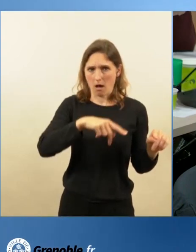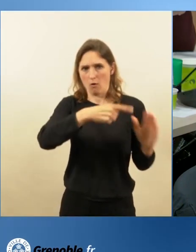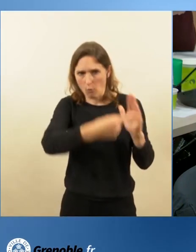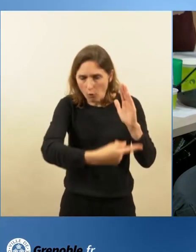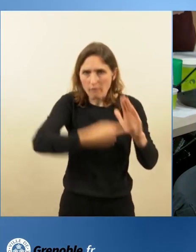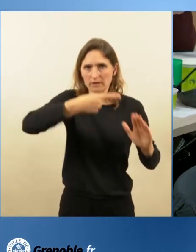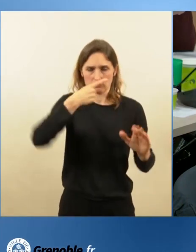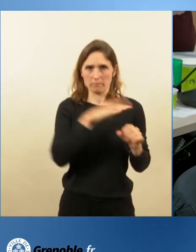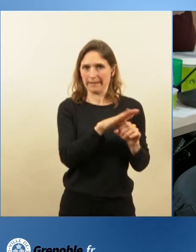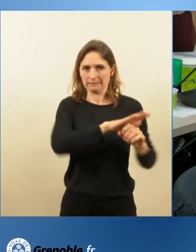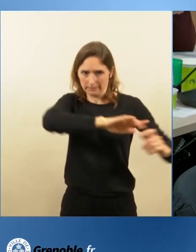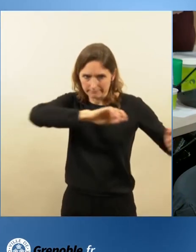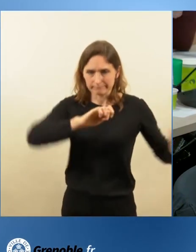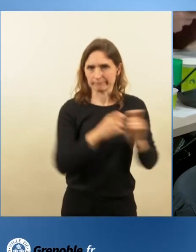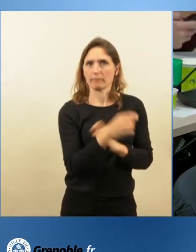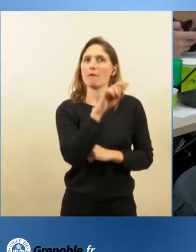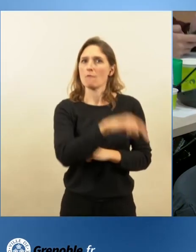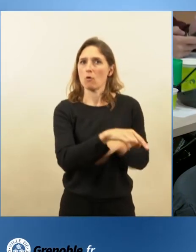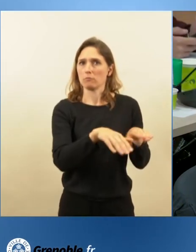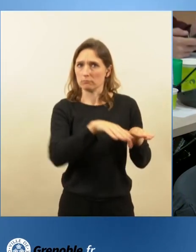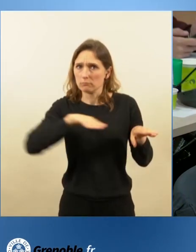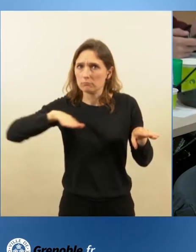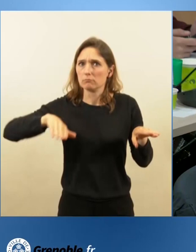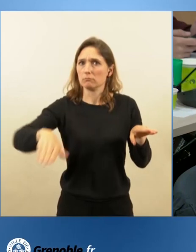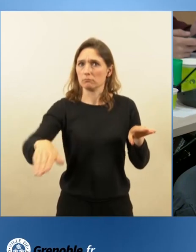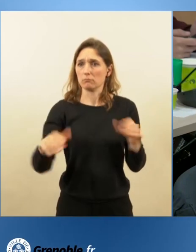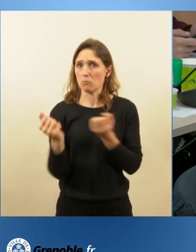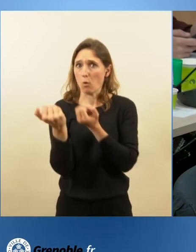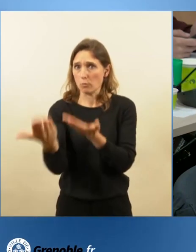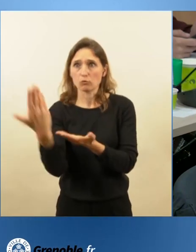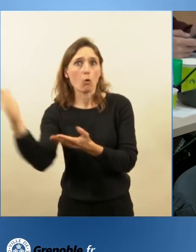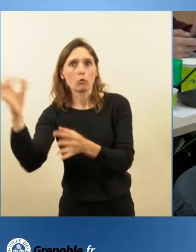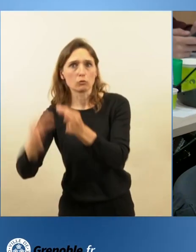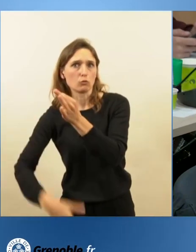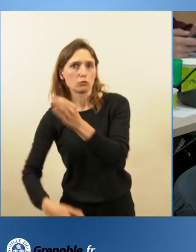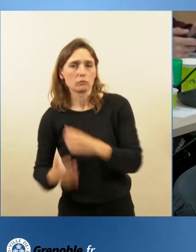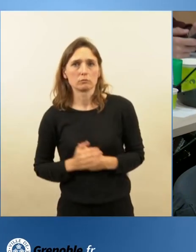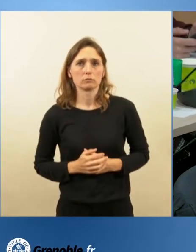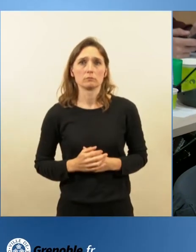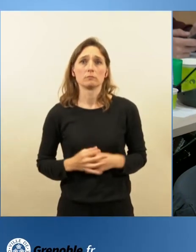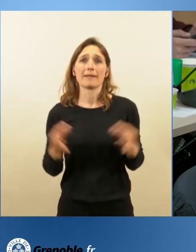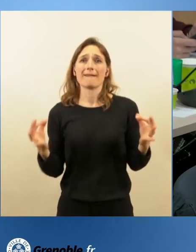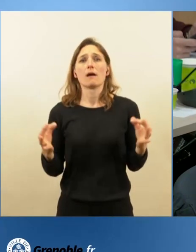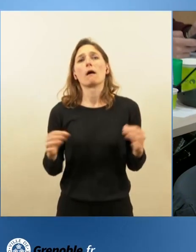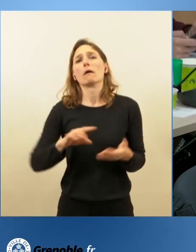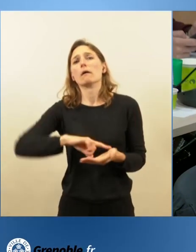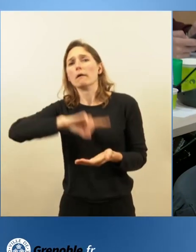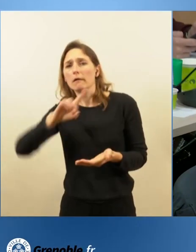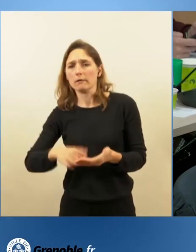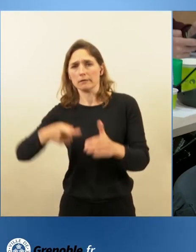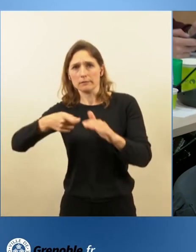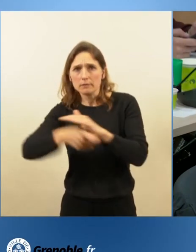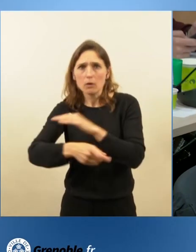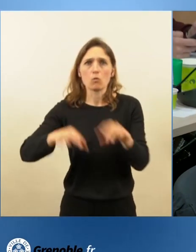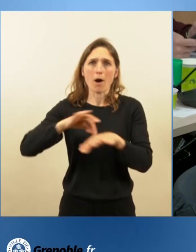pas suffisant insuffisant et le fait de mettre en place des choses sur la question des moyens mis en place sur l'accompagnement